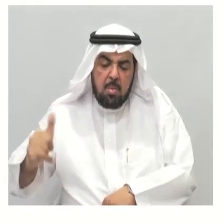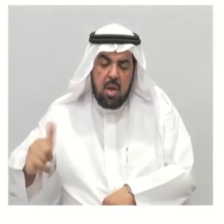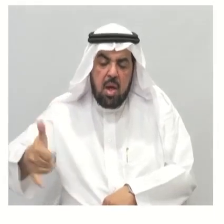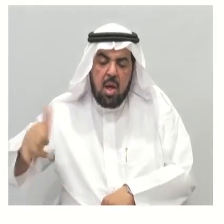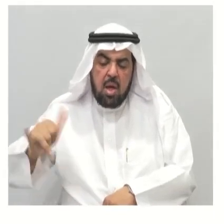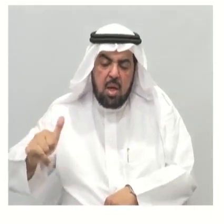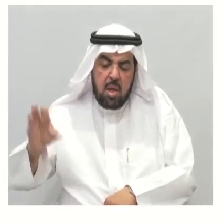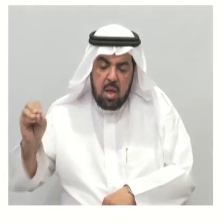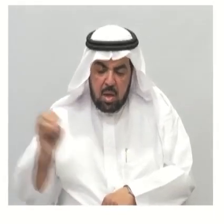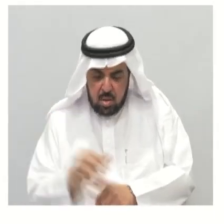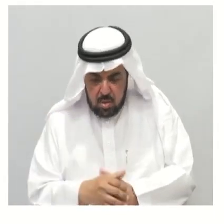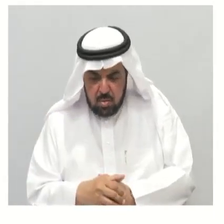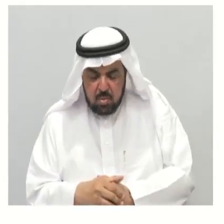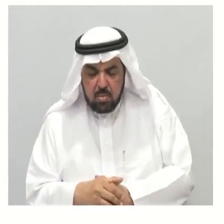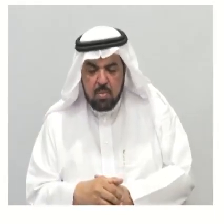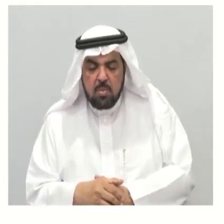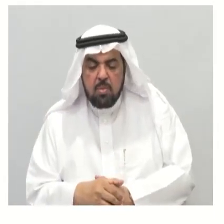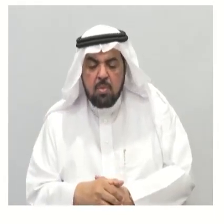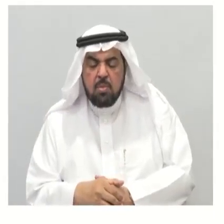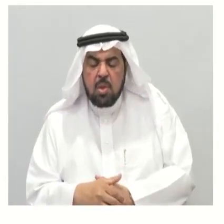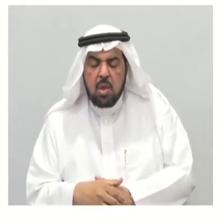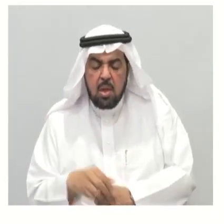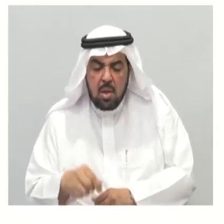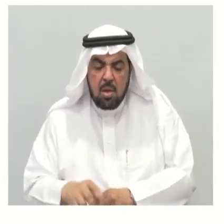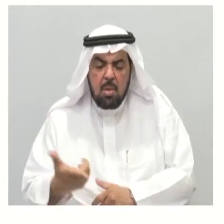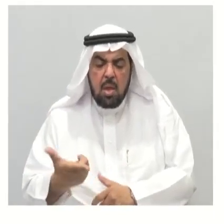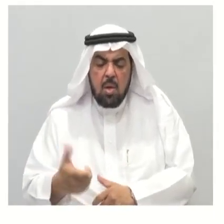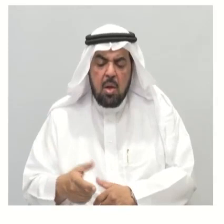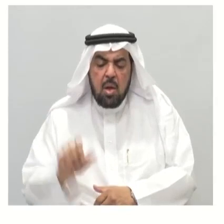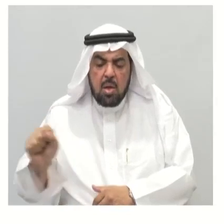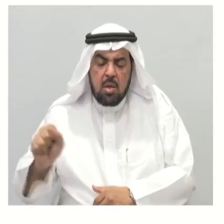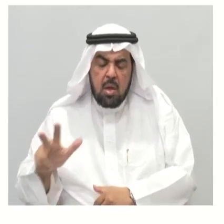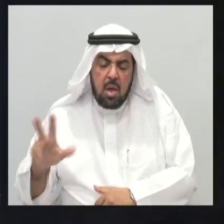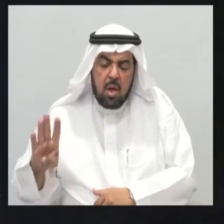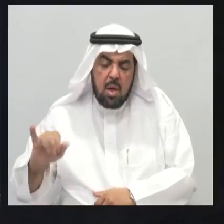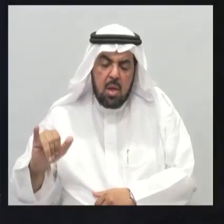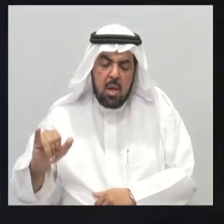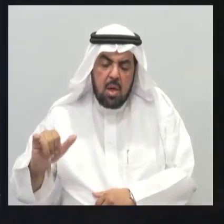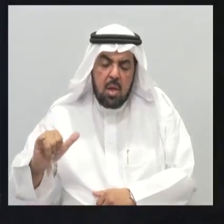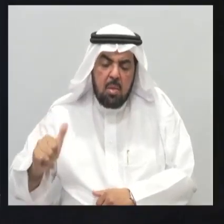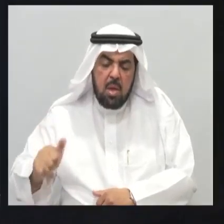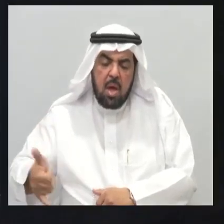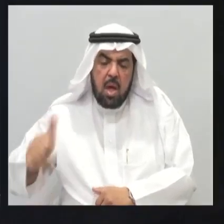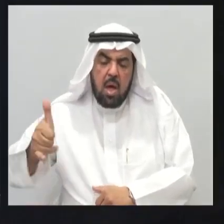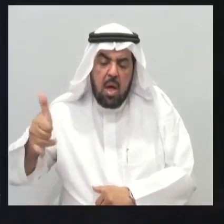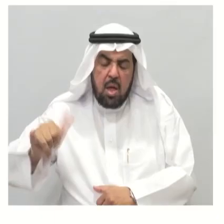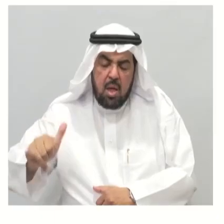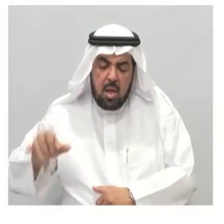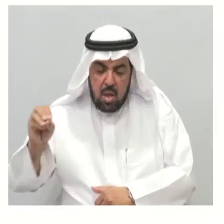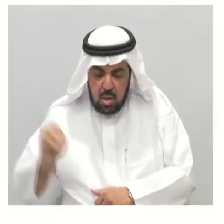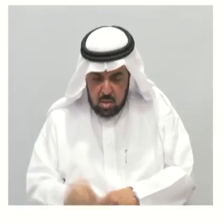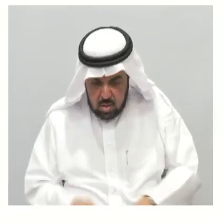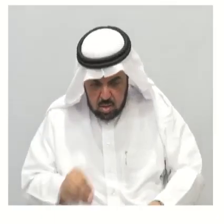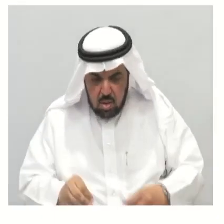هي الخاصية الكيميائية؟ ما هي الخاصية الكيميائية؟ حدث تغير في تركيبها الأصلي، إذن نستطيع